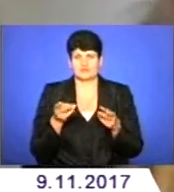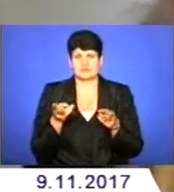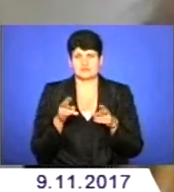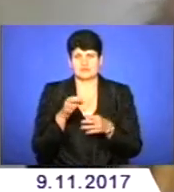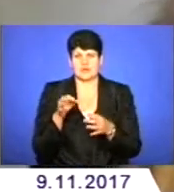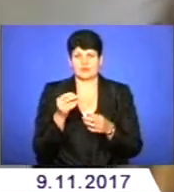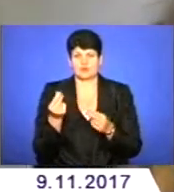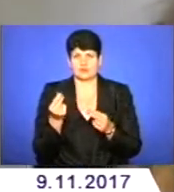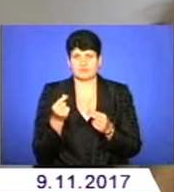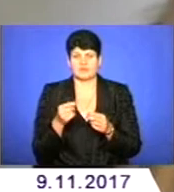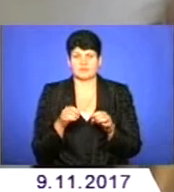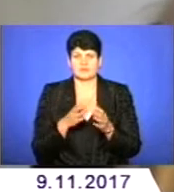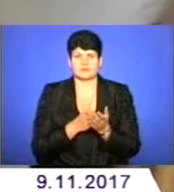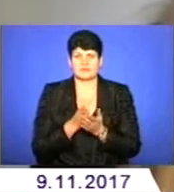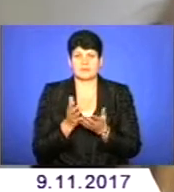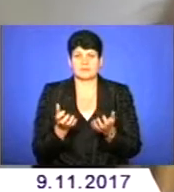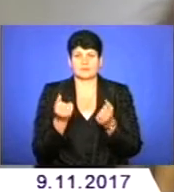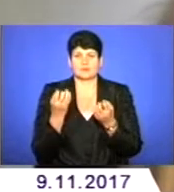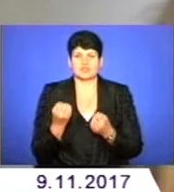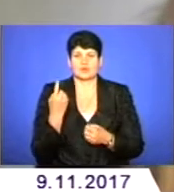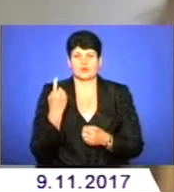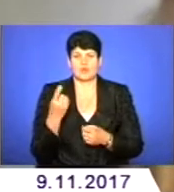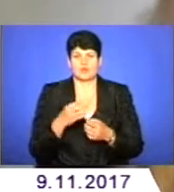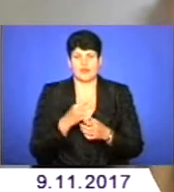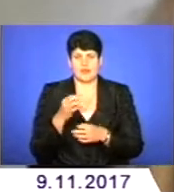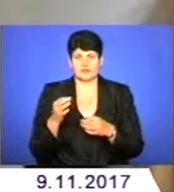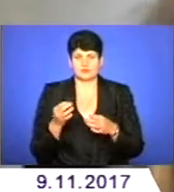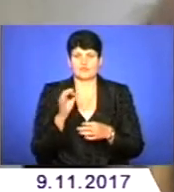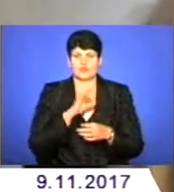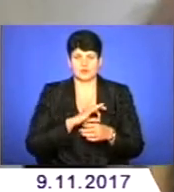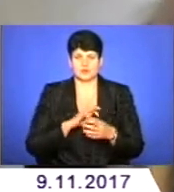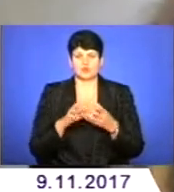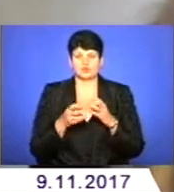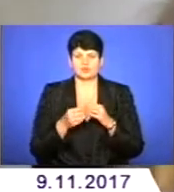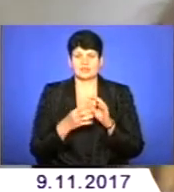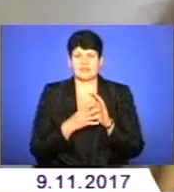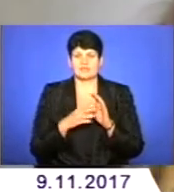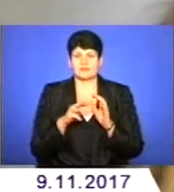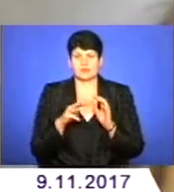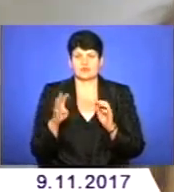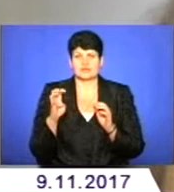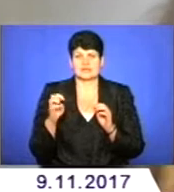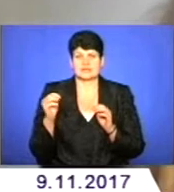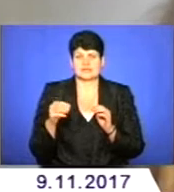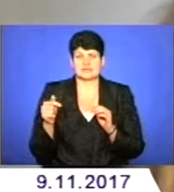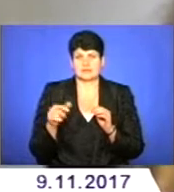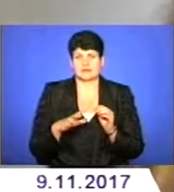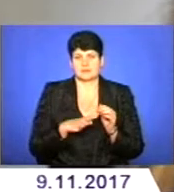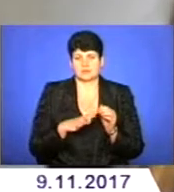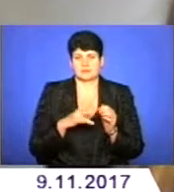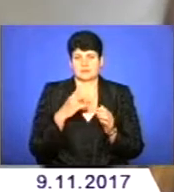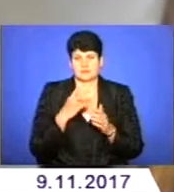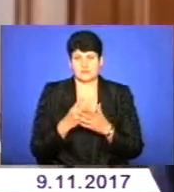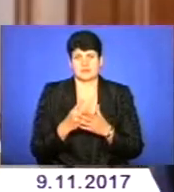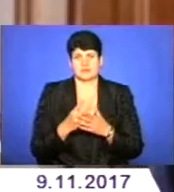і ми ці кошти вирішили спрямувати на підтримку ще одного проекту, щоб використати суму 9 мільйонів 400 тисяч гривень, яка передбачалася для реалізації